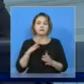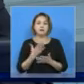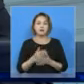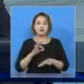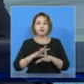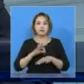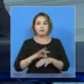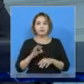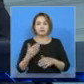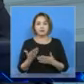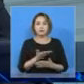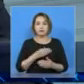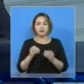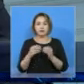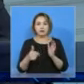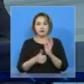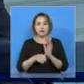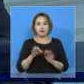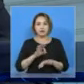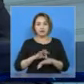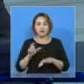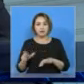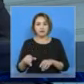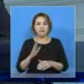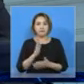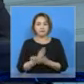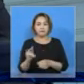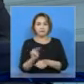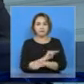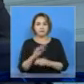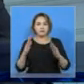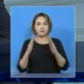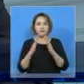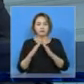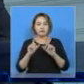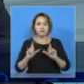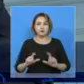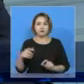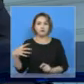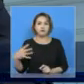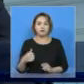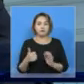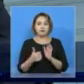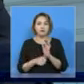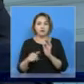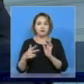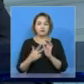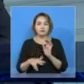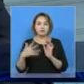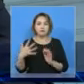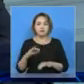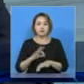Карантиндік стационарларда бізде 16 адам жатқызылды. Үйдің карантинінде бізде 4685